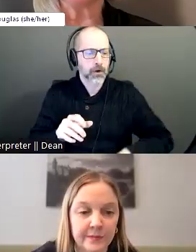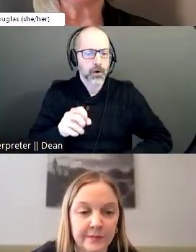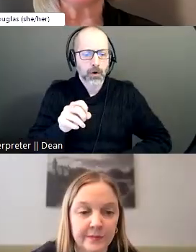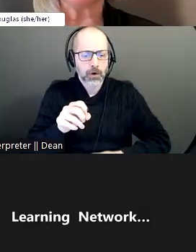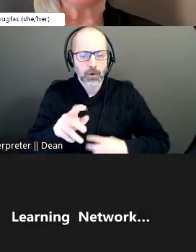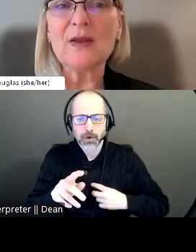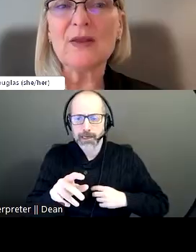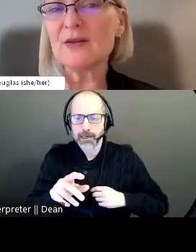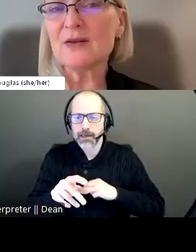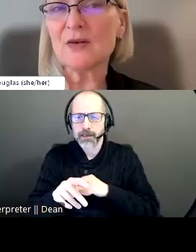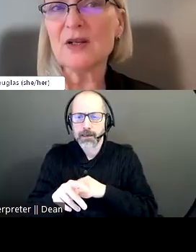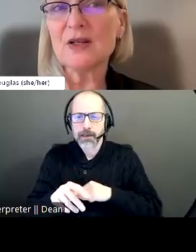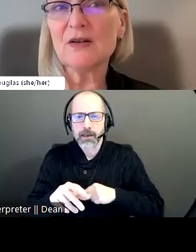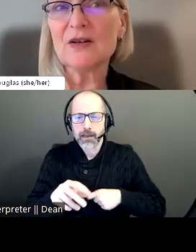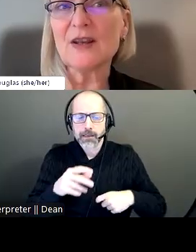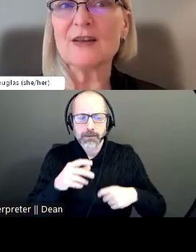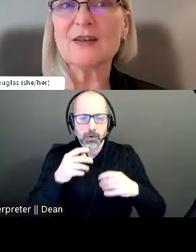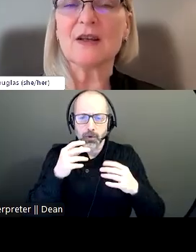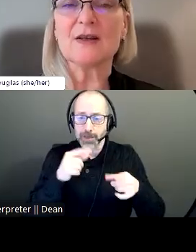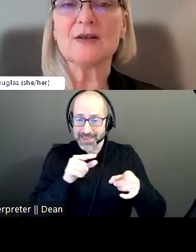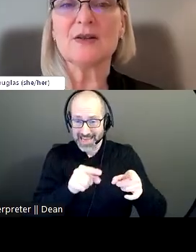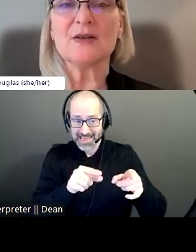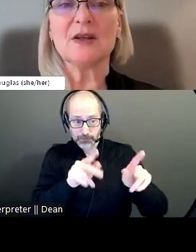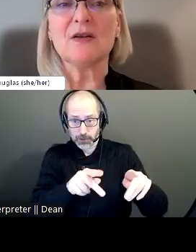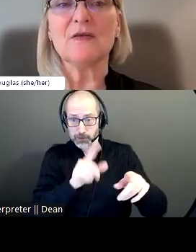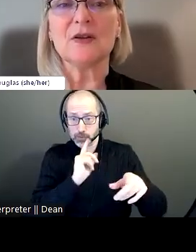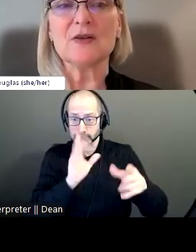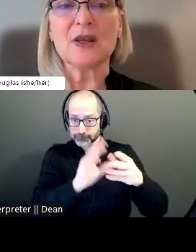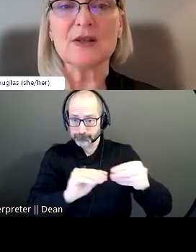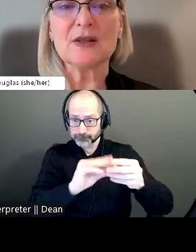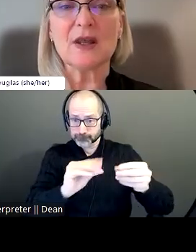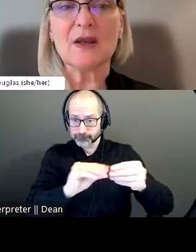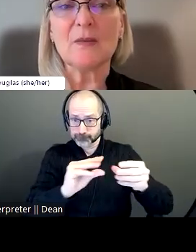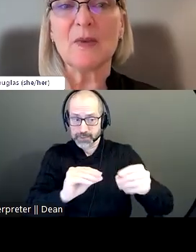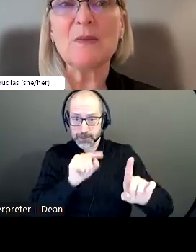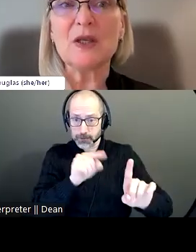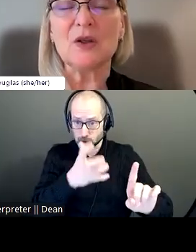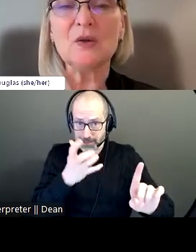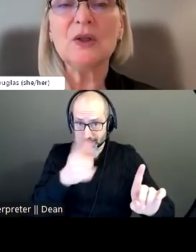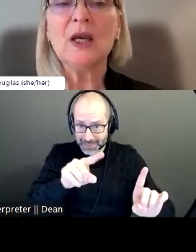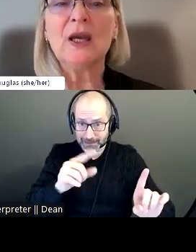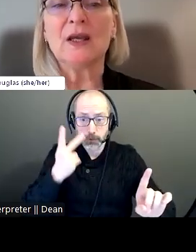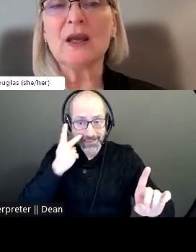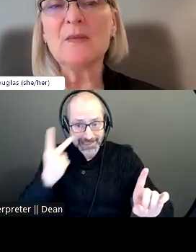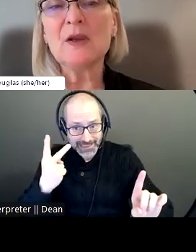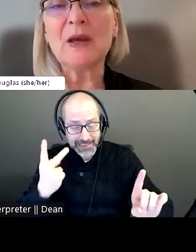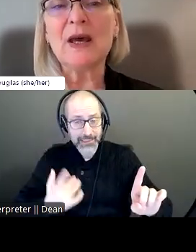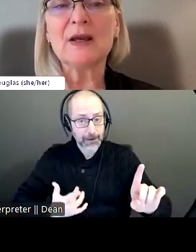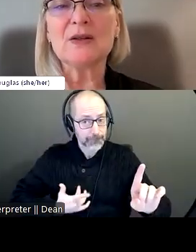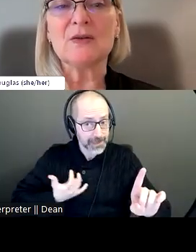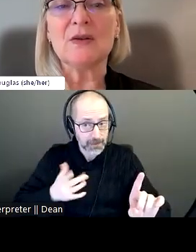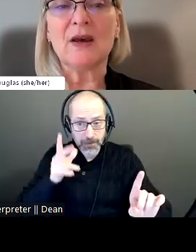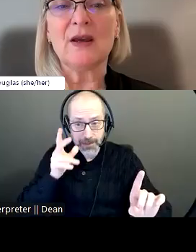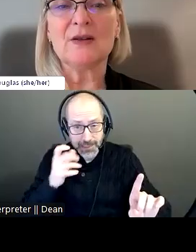mais ça ira rapidement par la suite. Il s'agit simplement de penser à ce que ce conteur nous